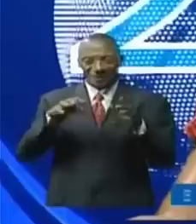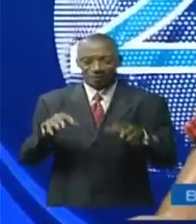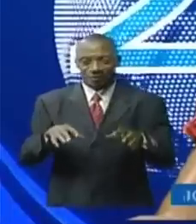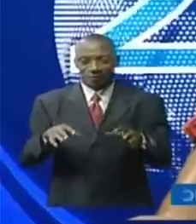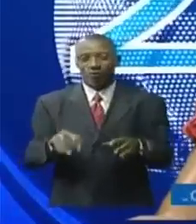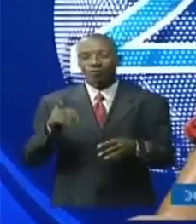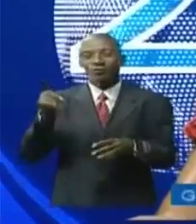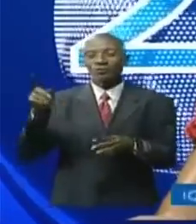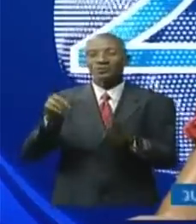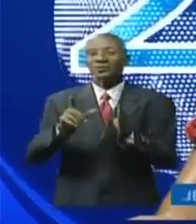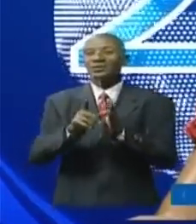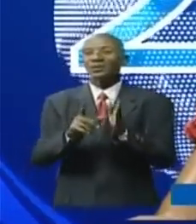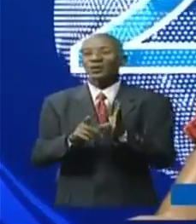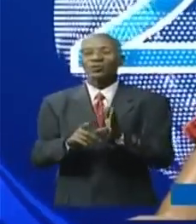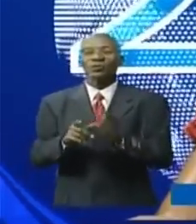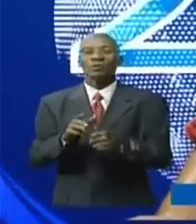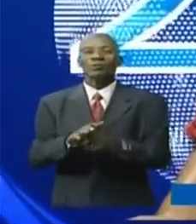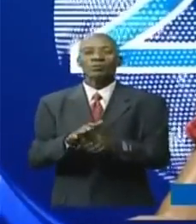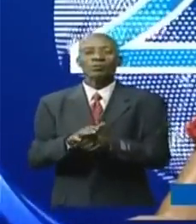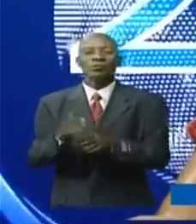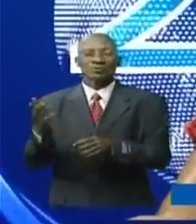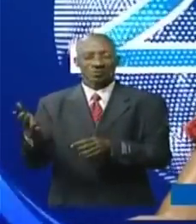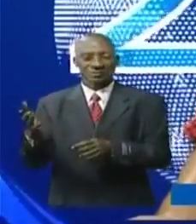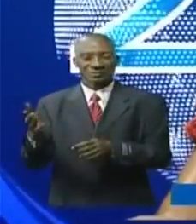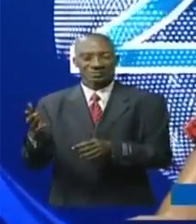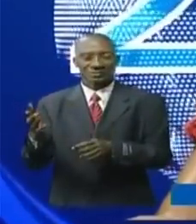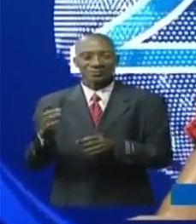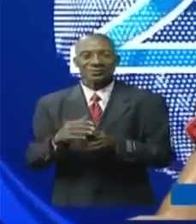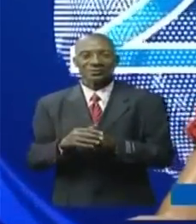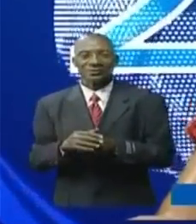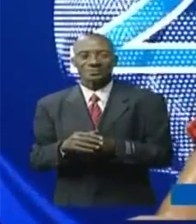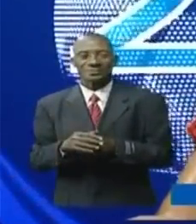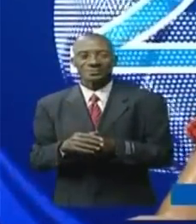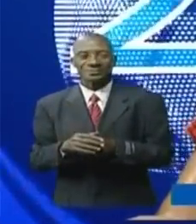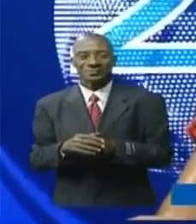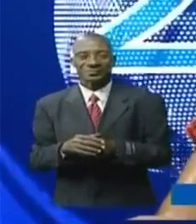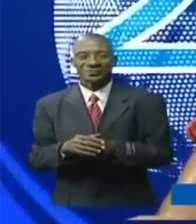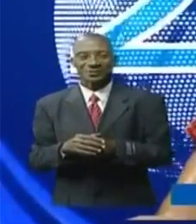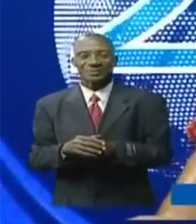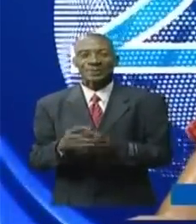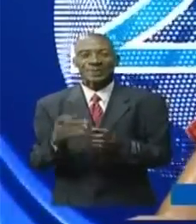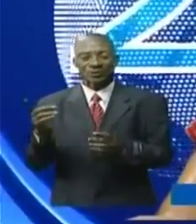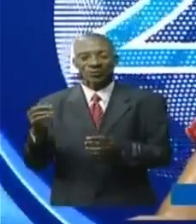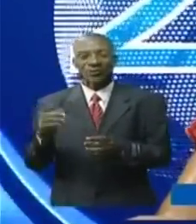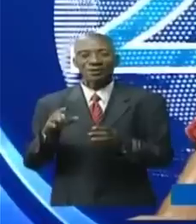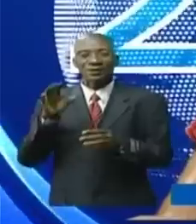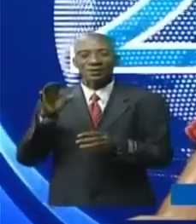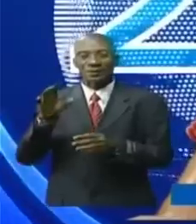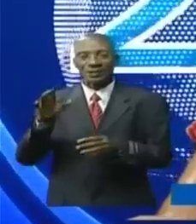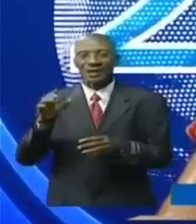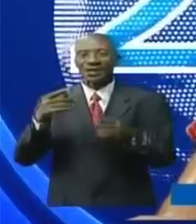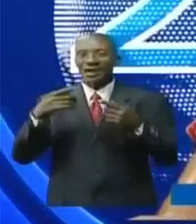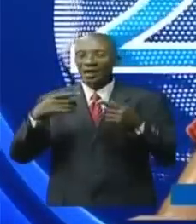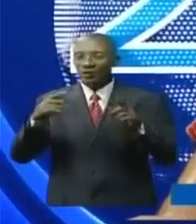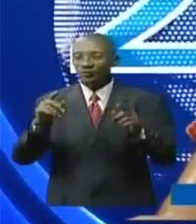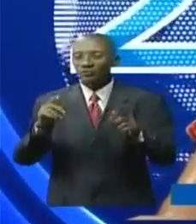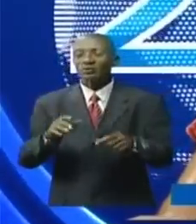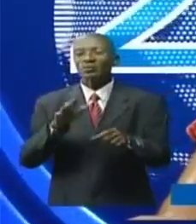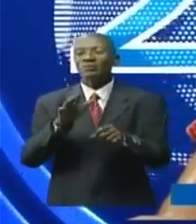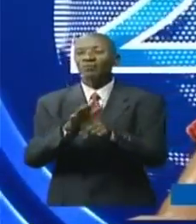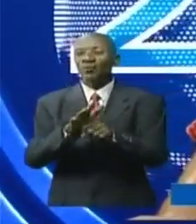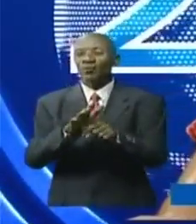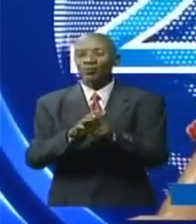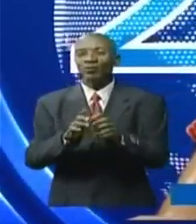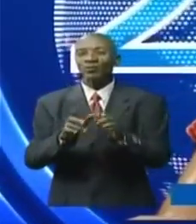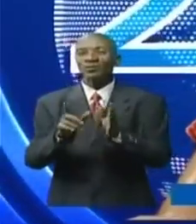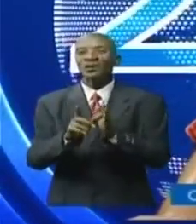d'administration provisoire. À cet effet, les personnes dont les noms suivants ont été nommés au sein du comité d'administration